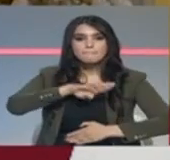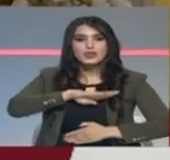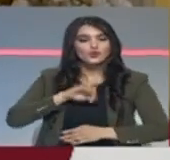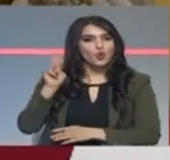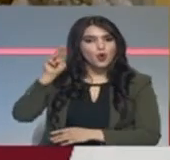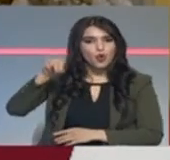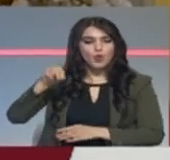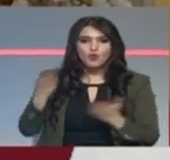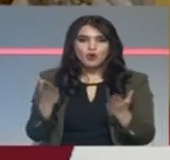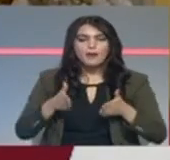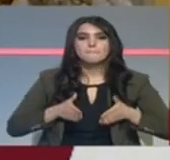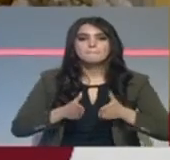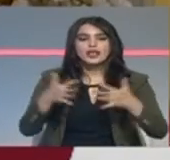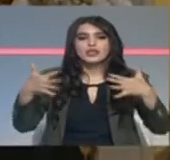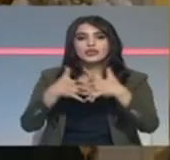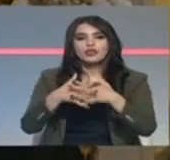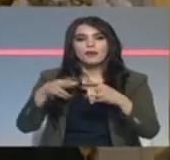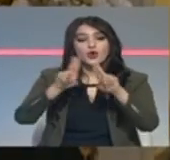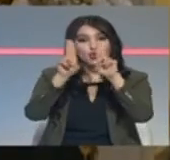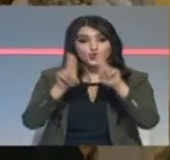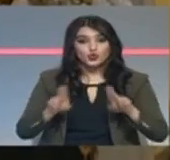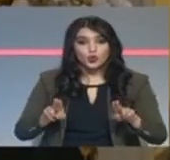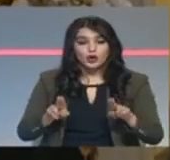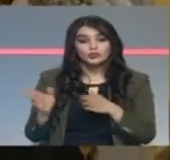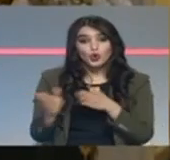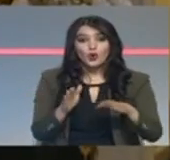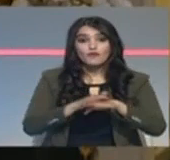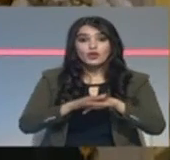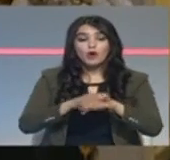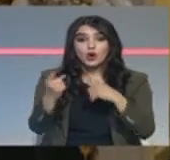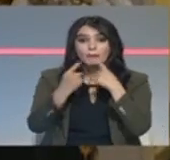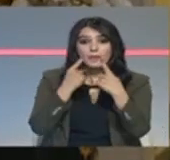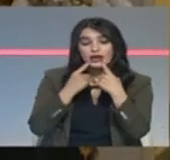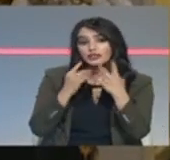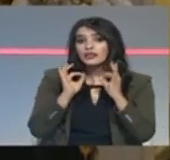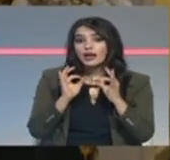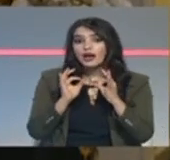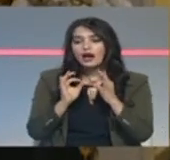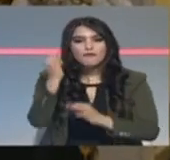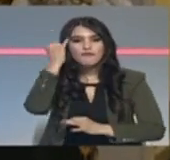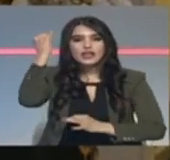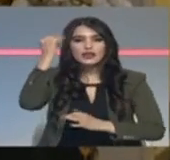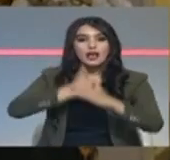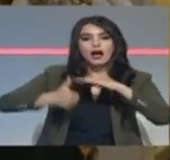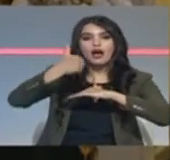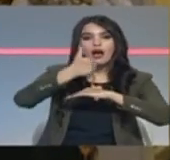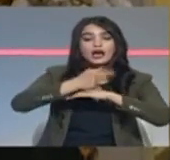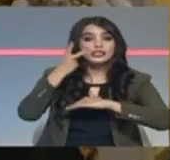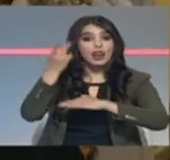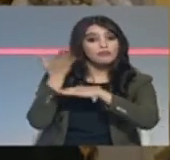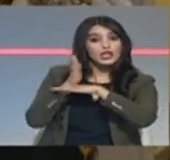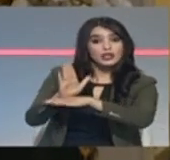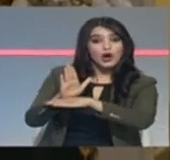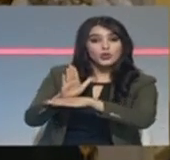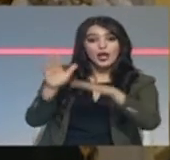مجال التضامن الدولي وفي هذا الاطار طبعا تم مناقشه مبادره السيد رئيس الجمهوريه المعروضه الان